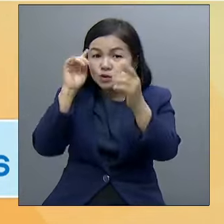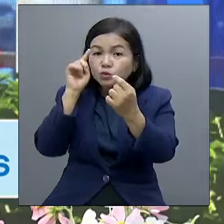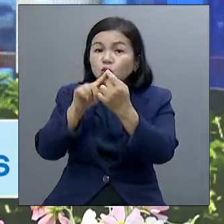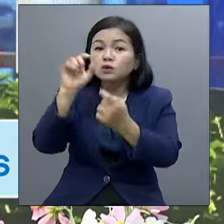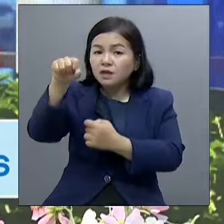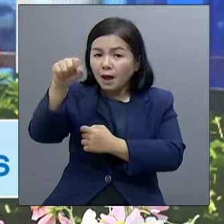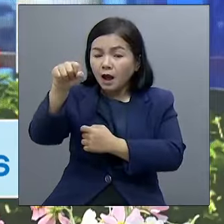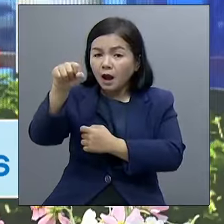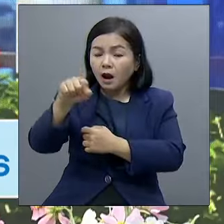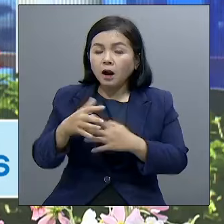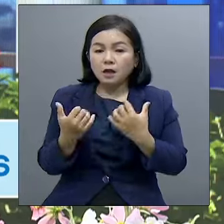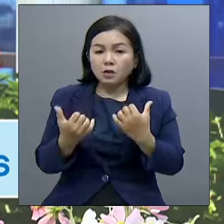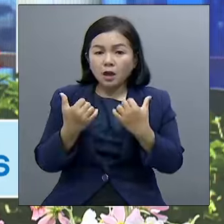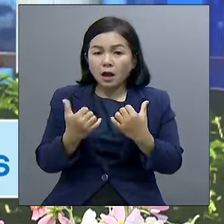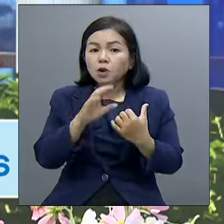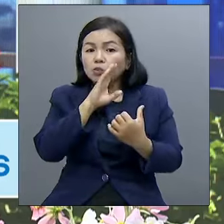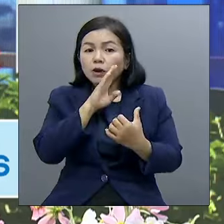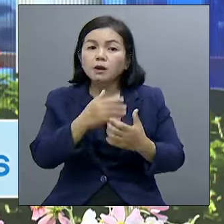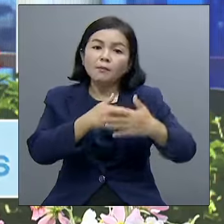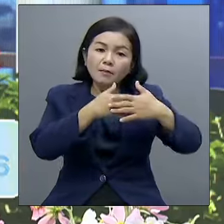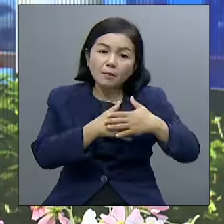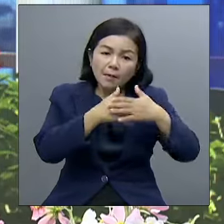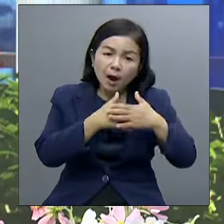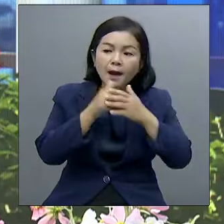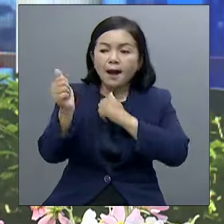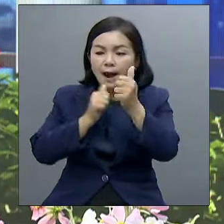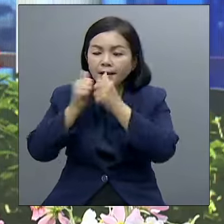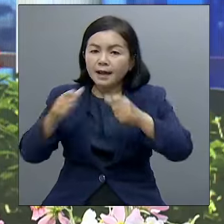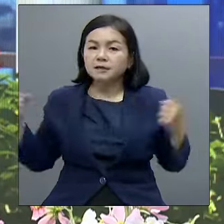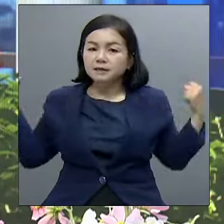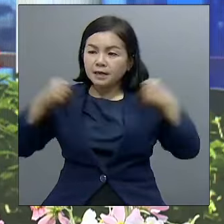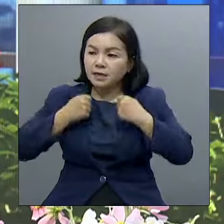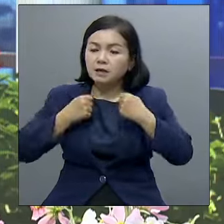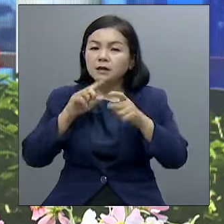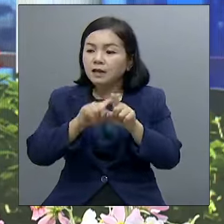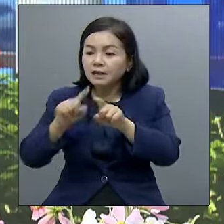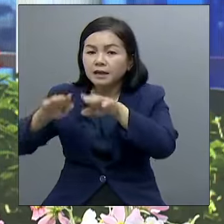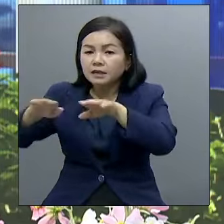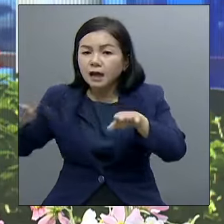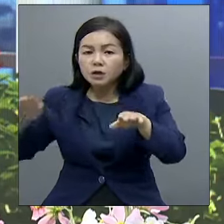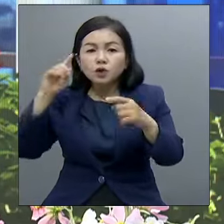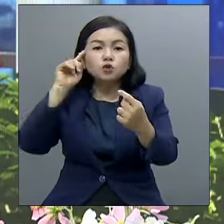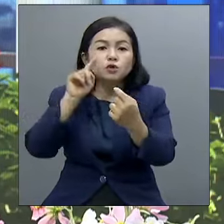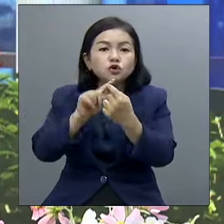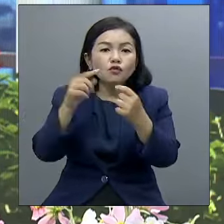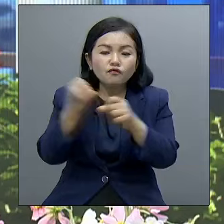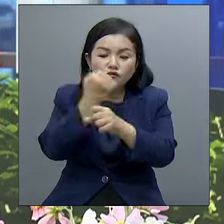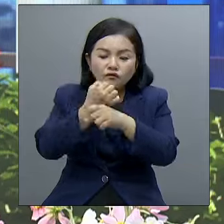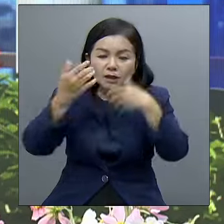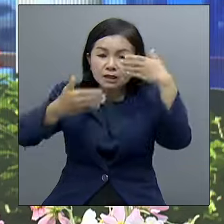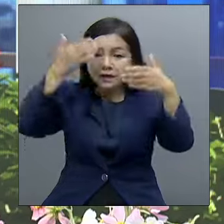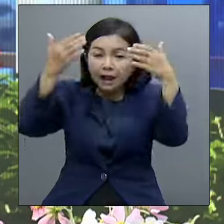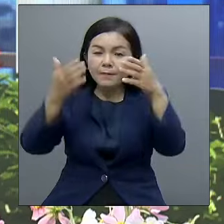อย่างเรื่องที่เกิดขึ้นเนี่ยทั้งการทำ CBR หรือว่าการแข่งขันใส่เสื้อผ้ามันเจตนาก็คือต้องการจะทำกิจกรรมแล้วก็ให้